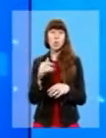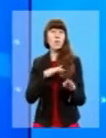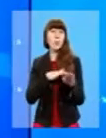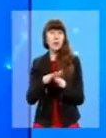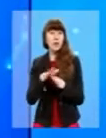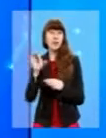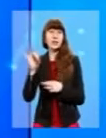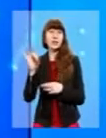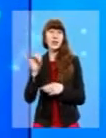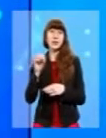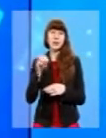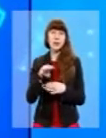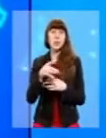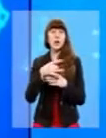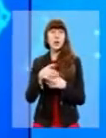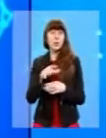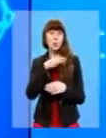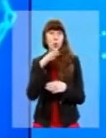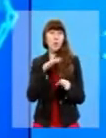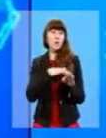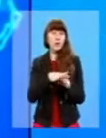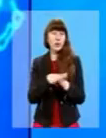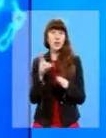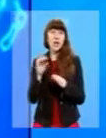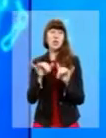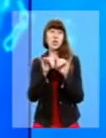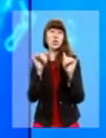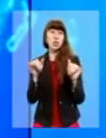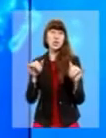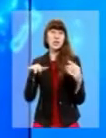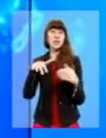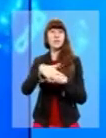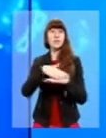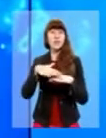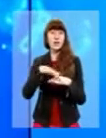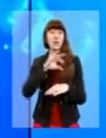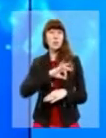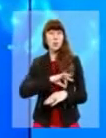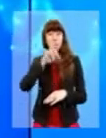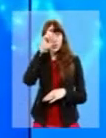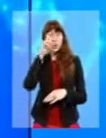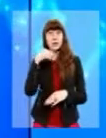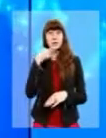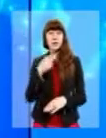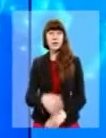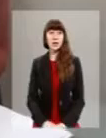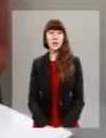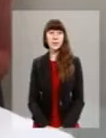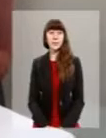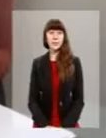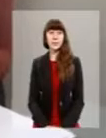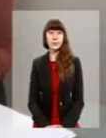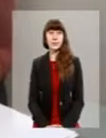кеңейту бағытында атқарып жатқан істер ауқымды. Қолға алынған жобалардың бірі «Тіл шебері 2021» байқауы.